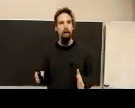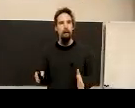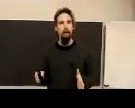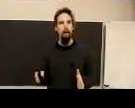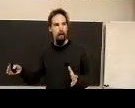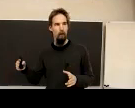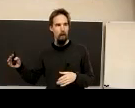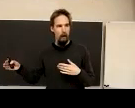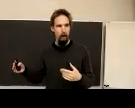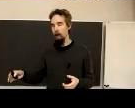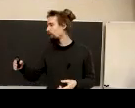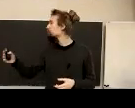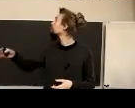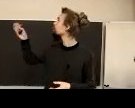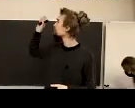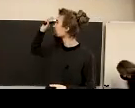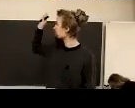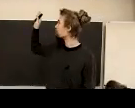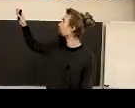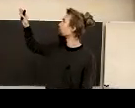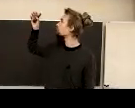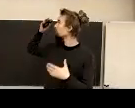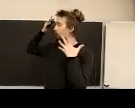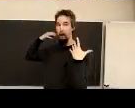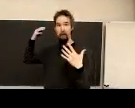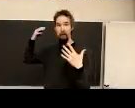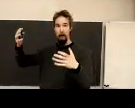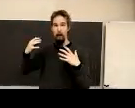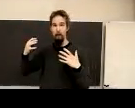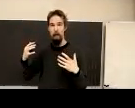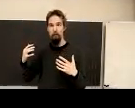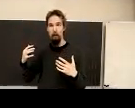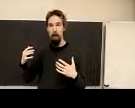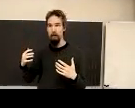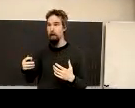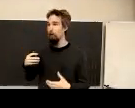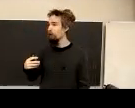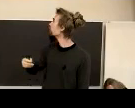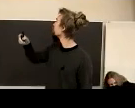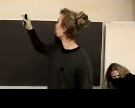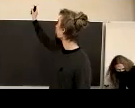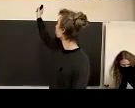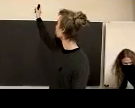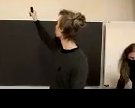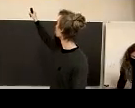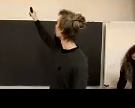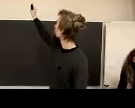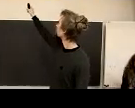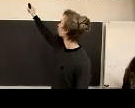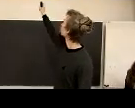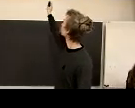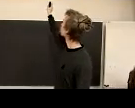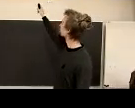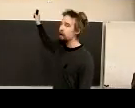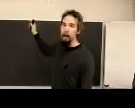vaihdella tämmöisellä kuvitellulla janalla sen mukaan, että kuinka voimakas tämmöinen egocentrisyyden aste on. Ja on tähän erotellut, että voidaan